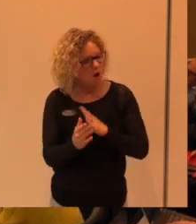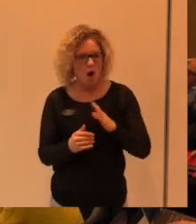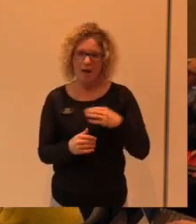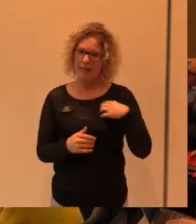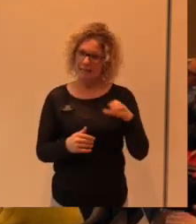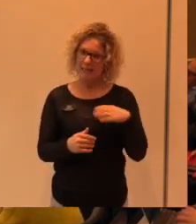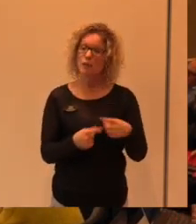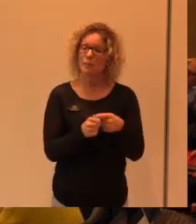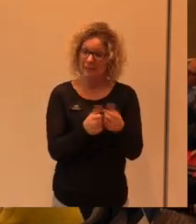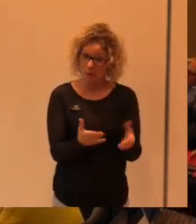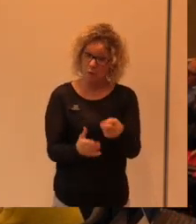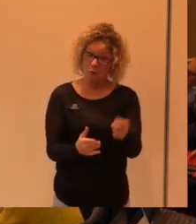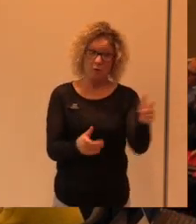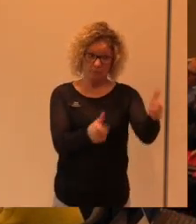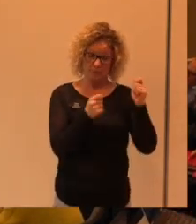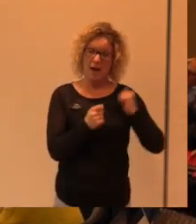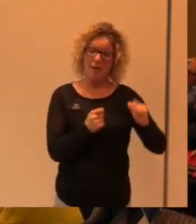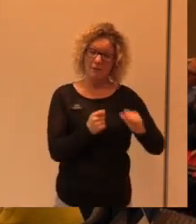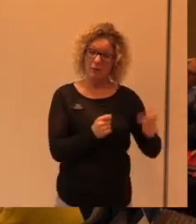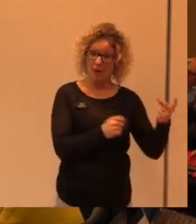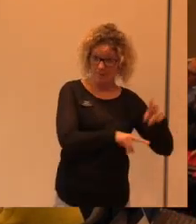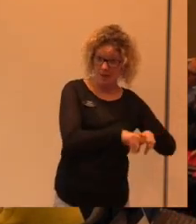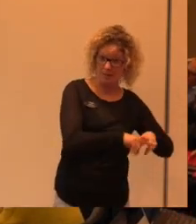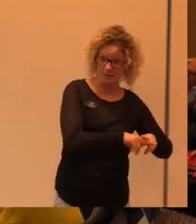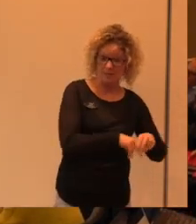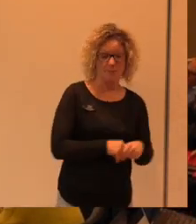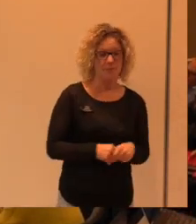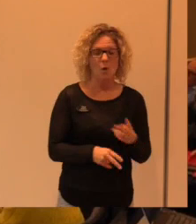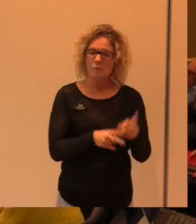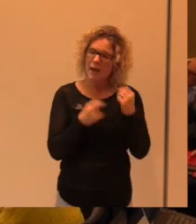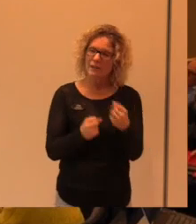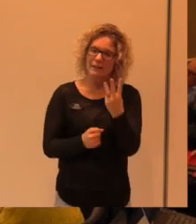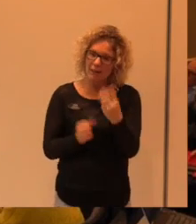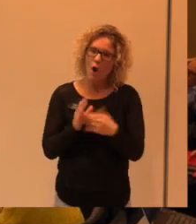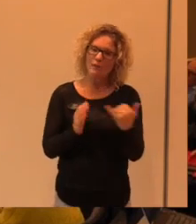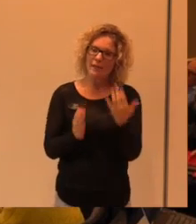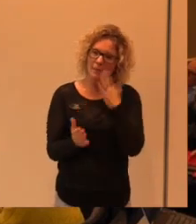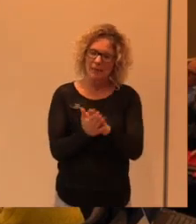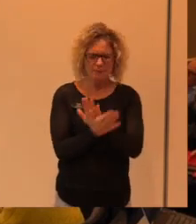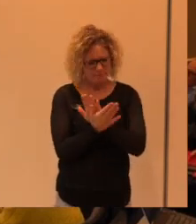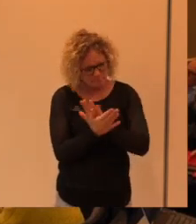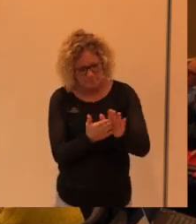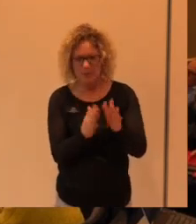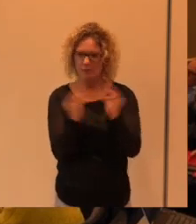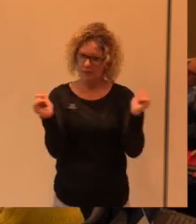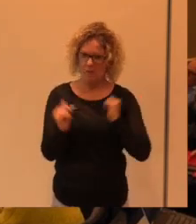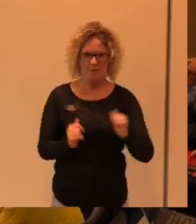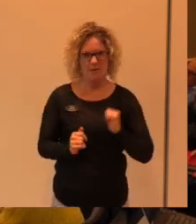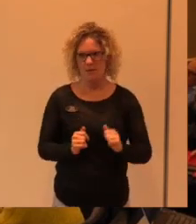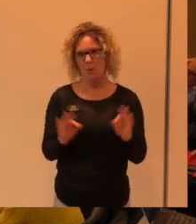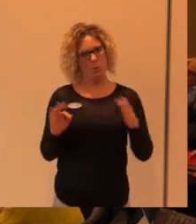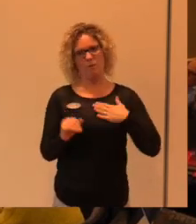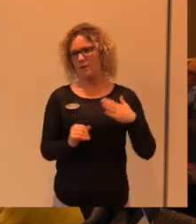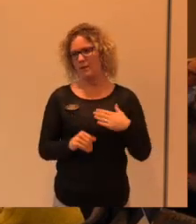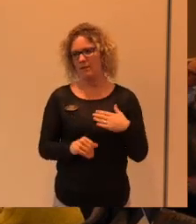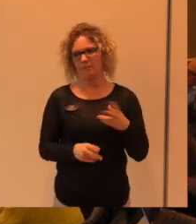som tillåter vidareanvändning. Och ännu viktigare är att 3 av 10 bilder de är helt fria att använda då.